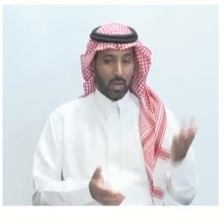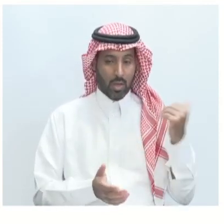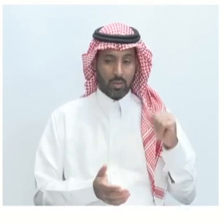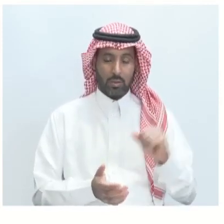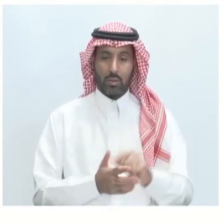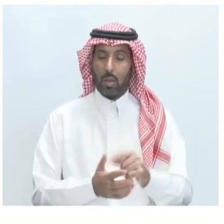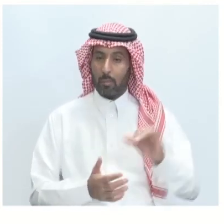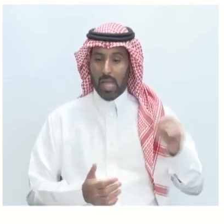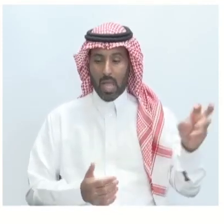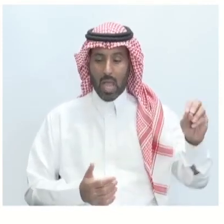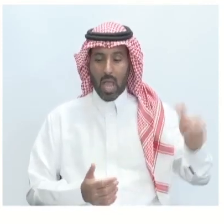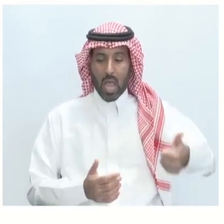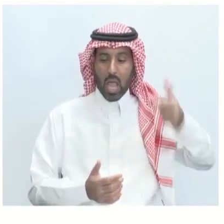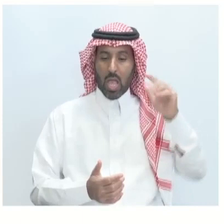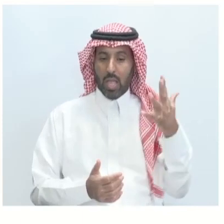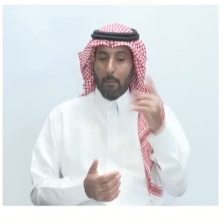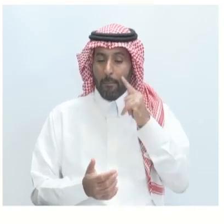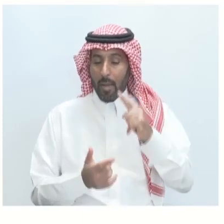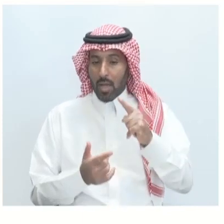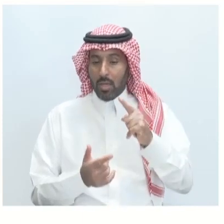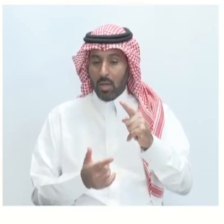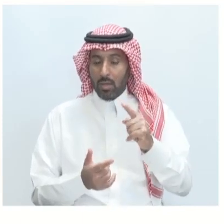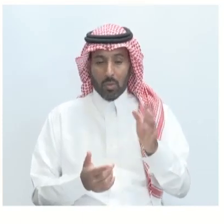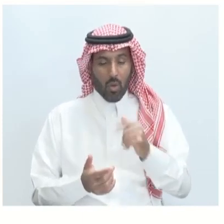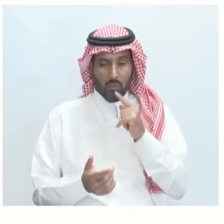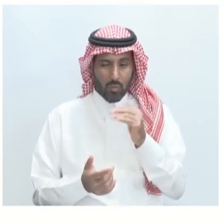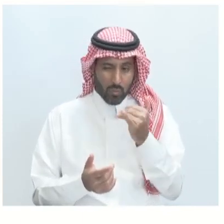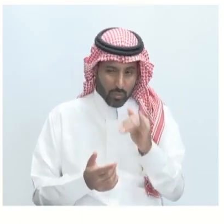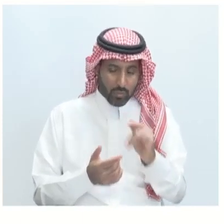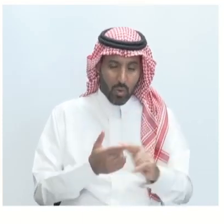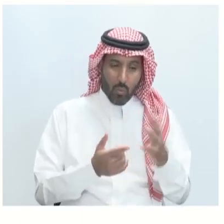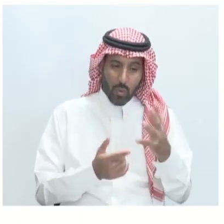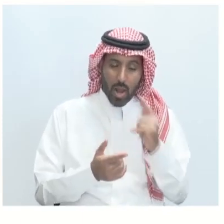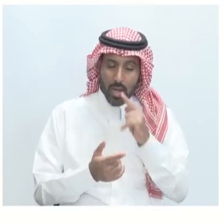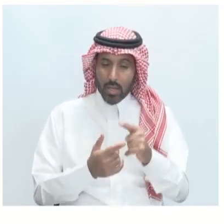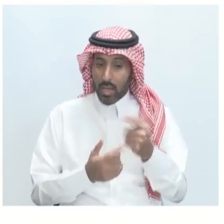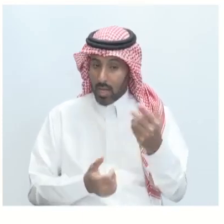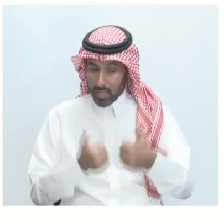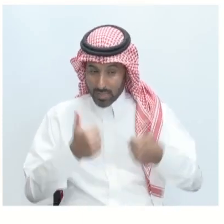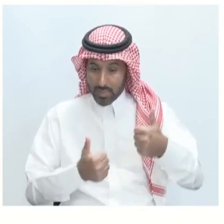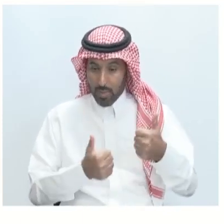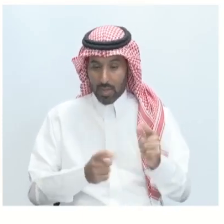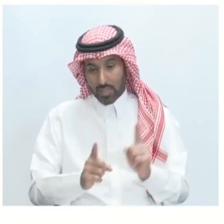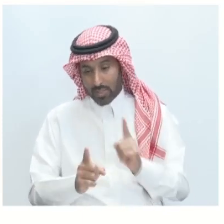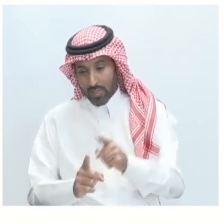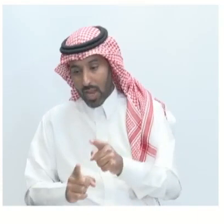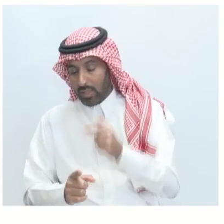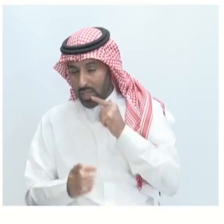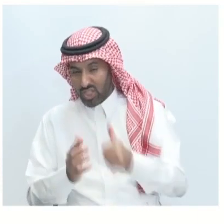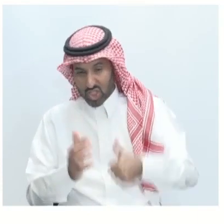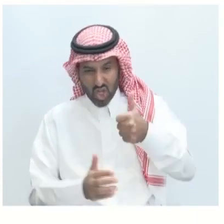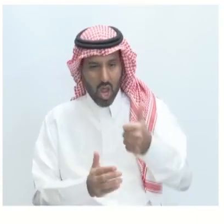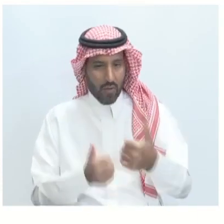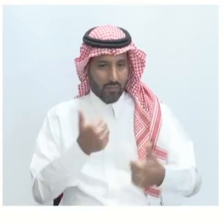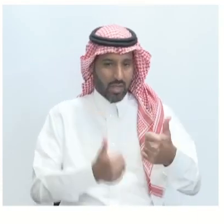لمثال مها عندما ابدت القليل او المتوسط من الخوف ادى ذلك الى احسنتم